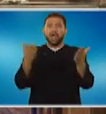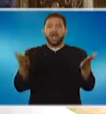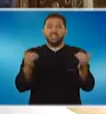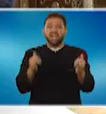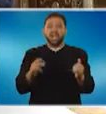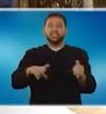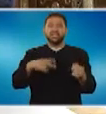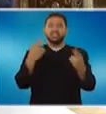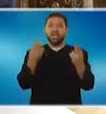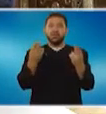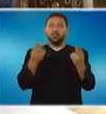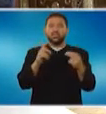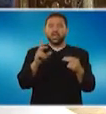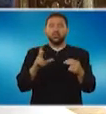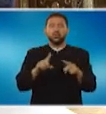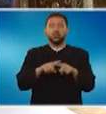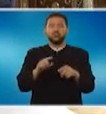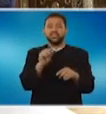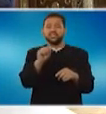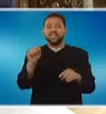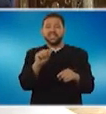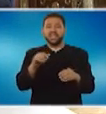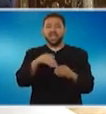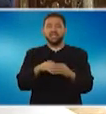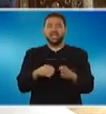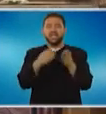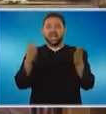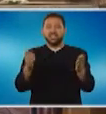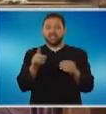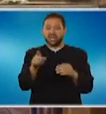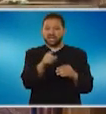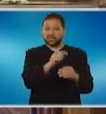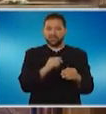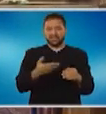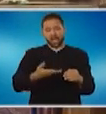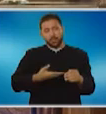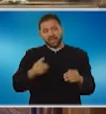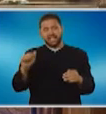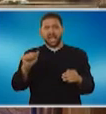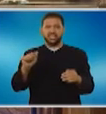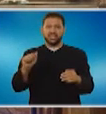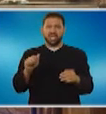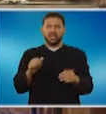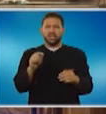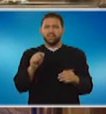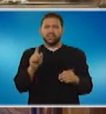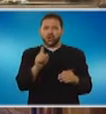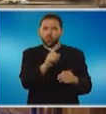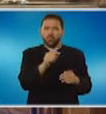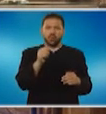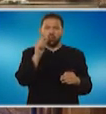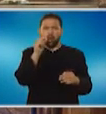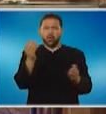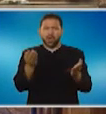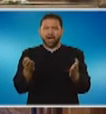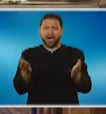occidentale afirmă că produc mai multă carte, numărul cititorilor la nivel global